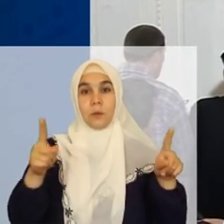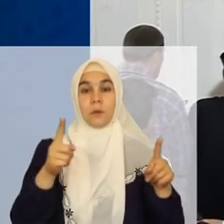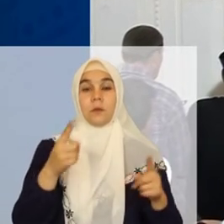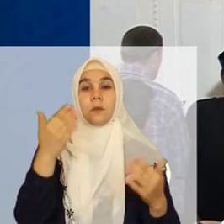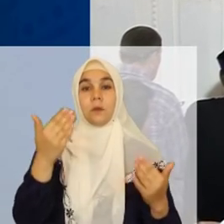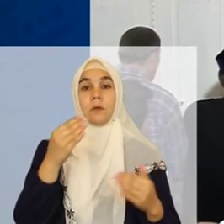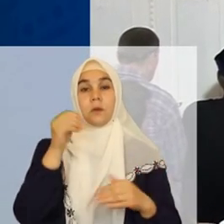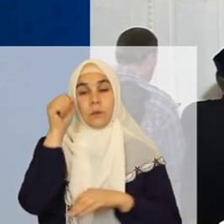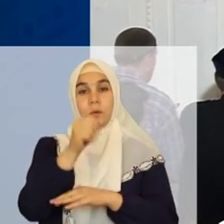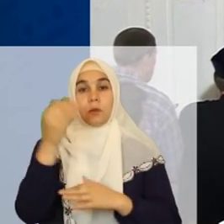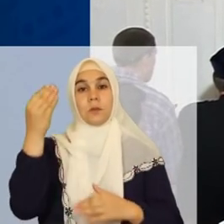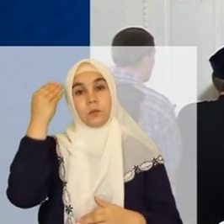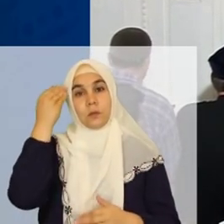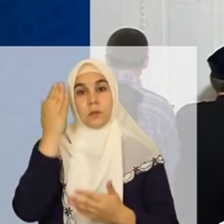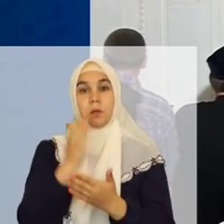turadigan ibodat.